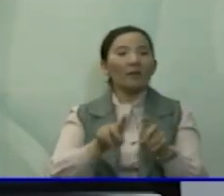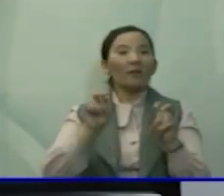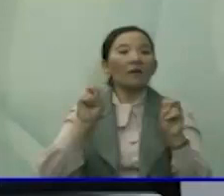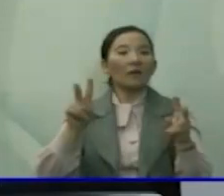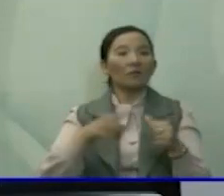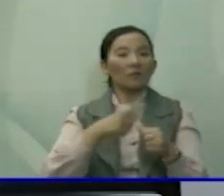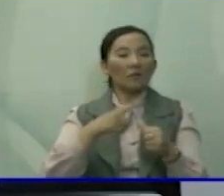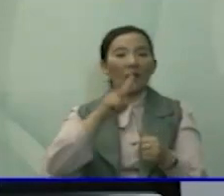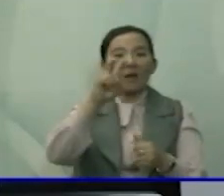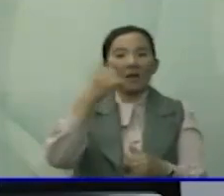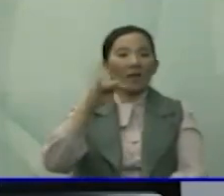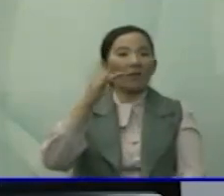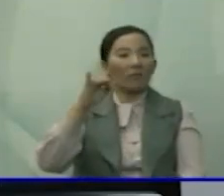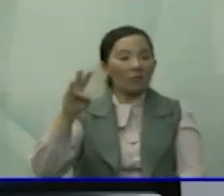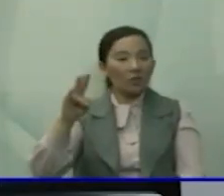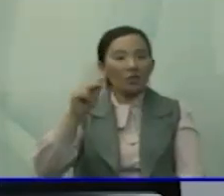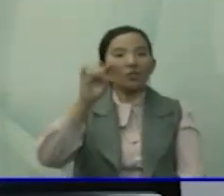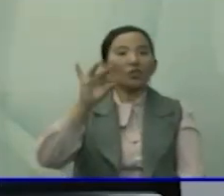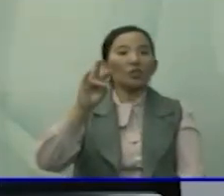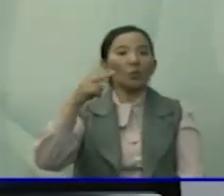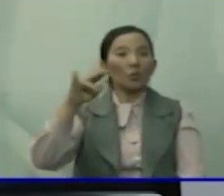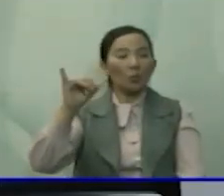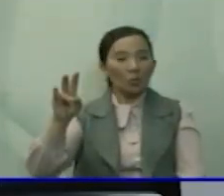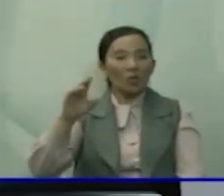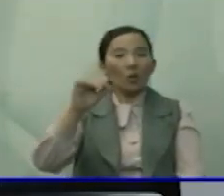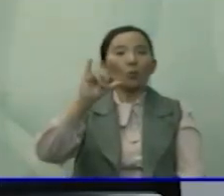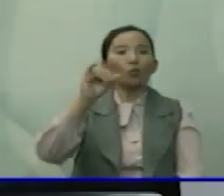и чэнду уча